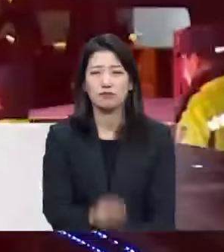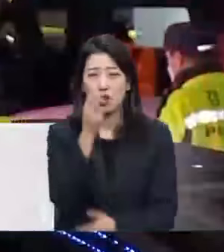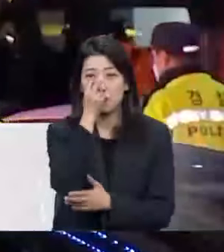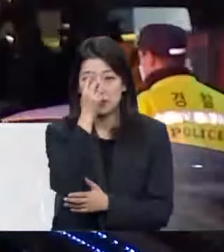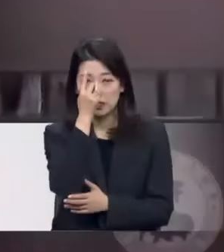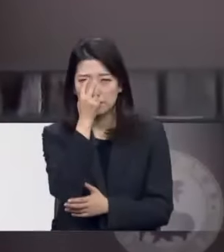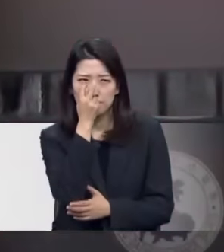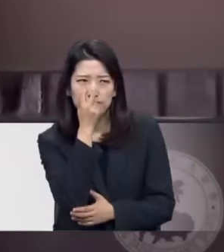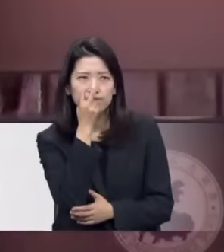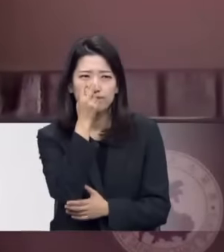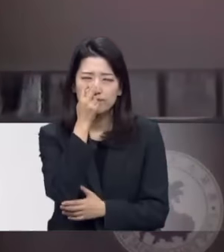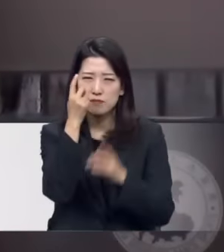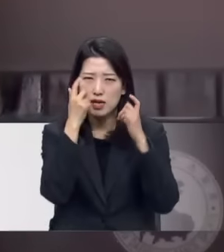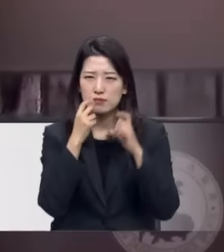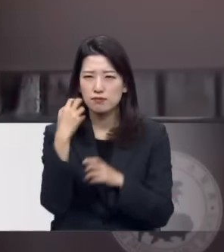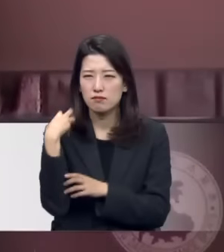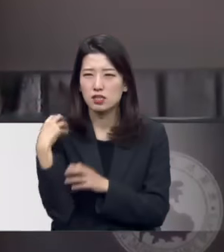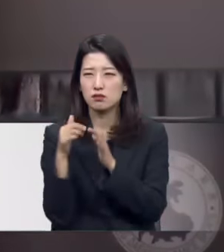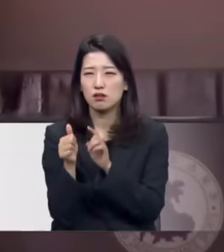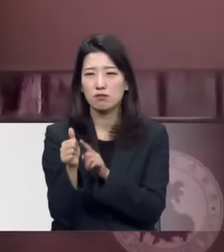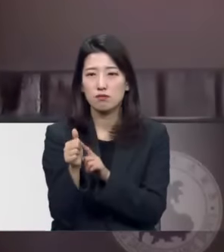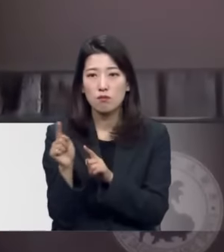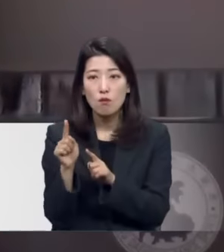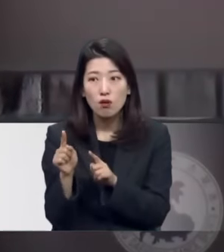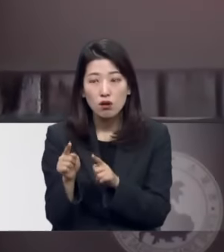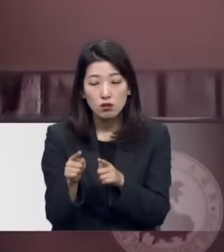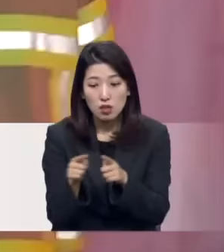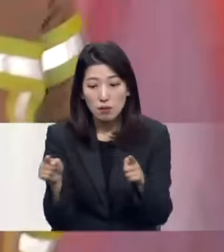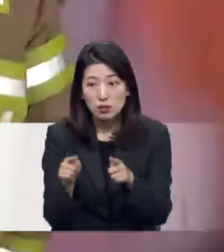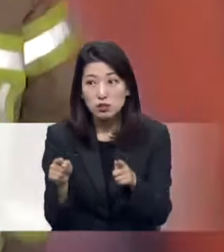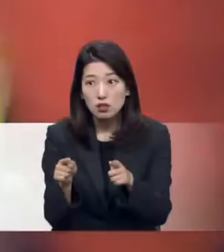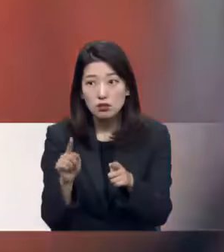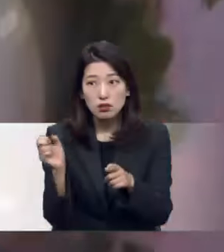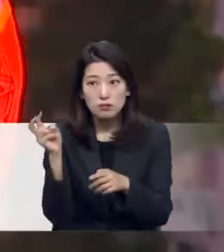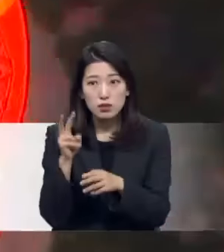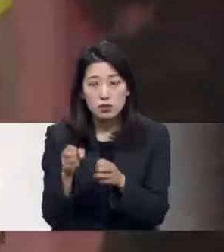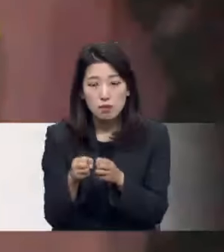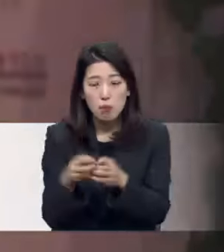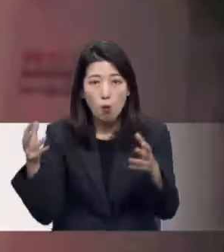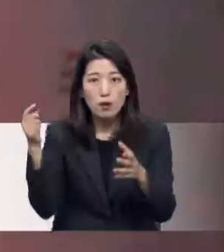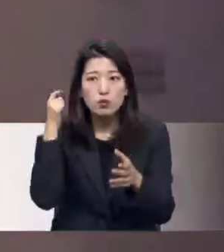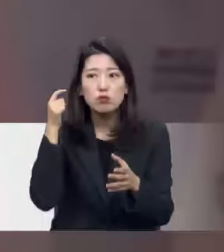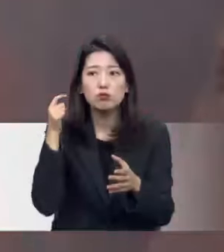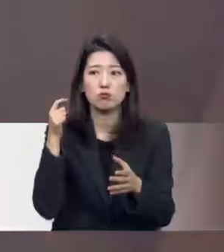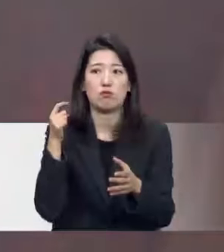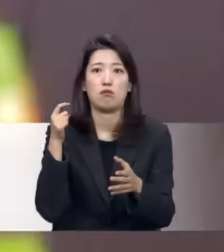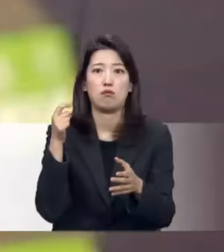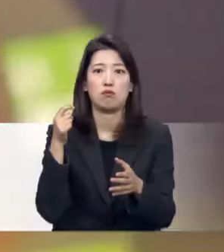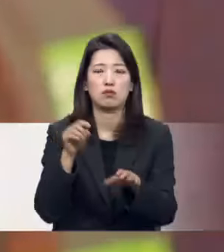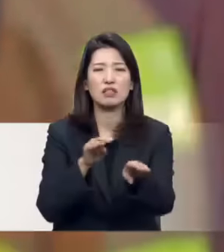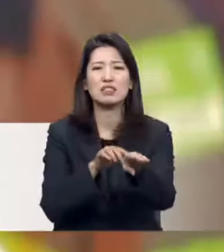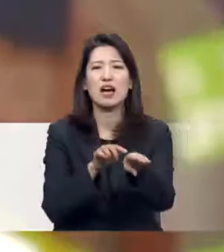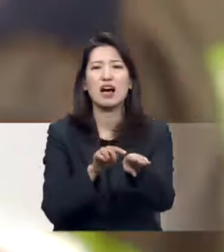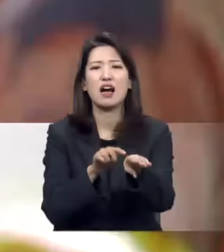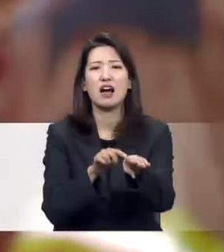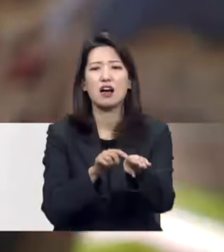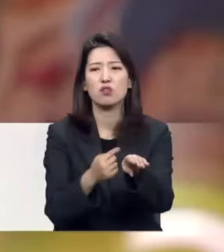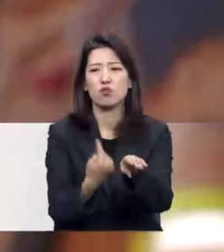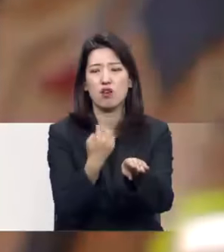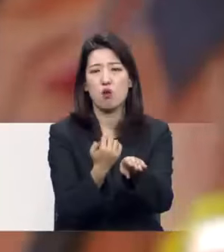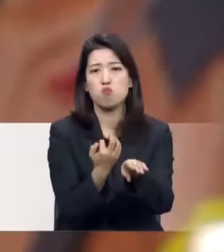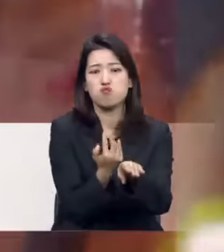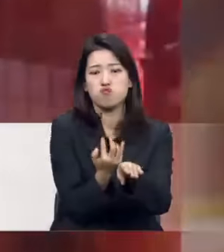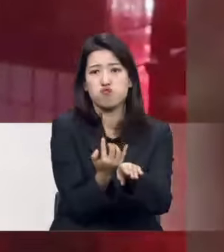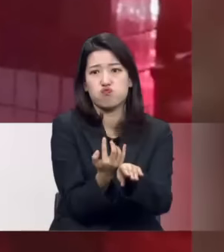자가 우선 첫 번째 폭발 소리가 들렸다고 했어요. 그러면서 이제 차쪽 뒤에랑 불이 붙었다고